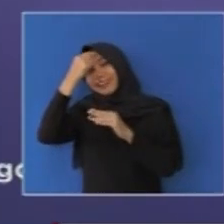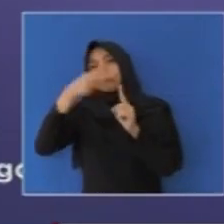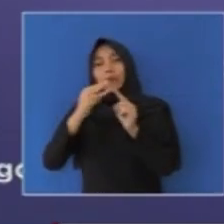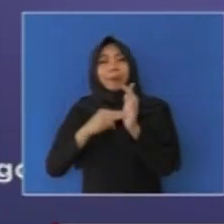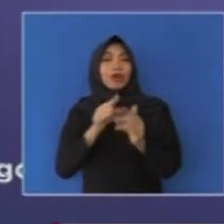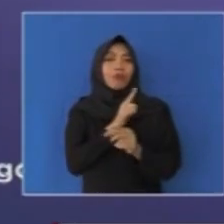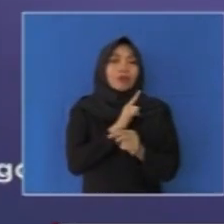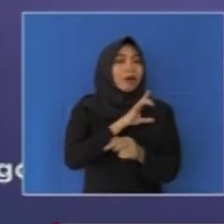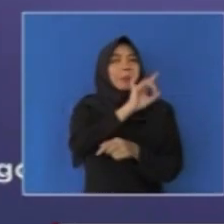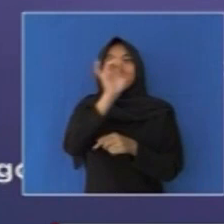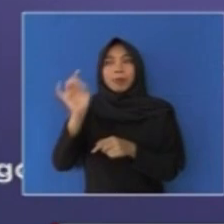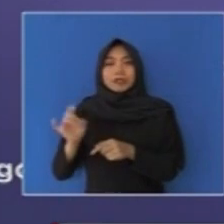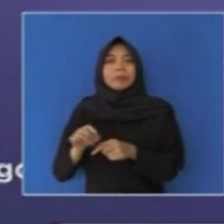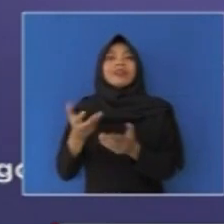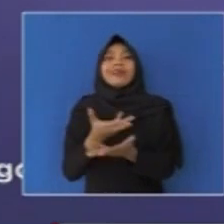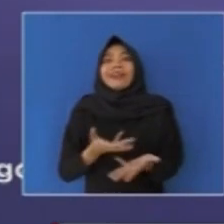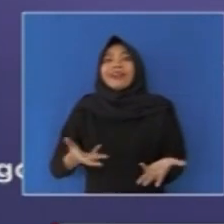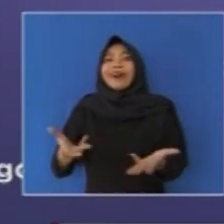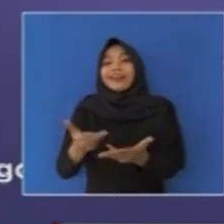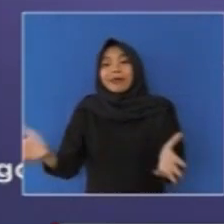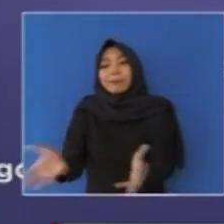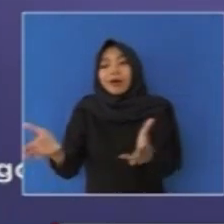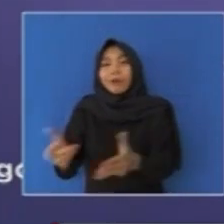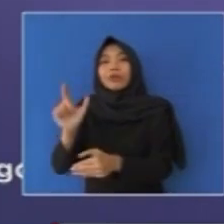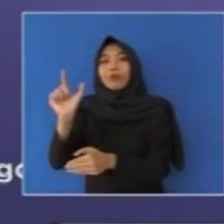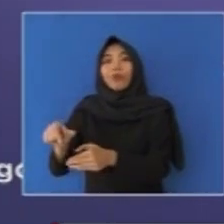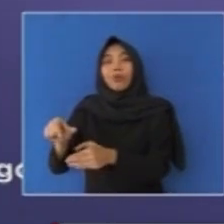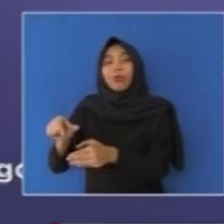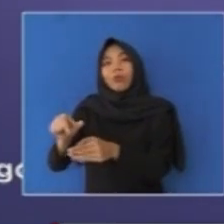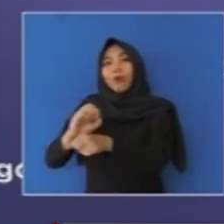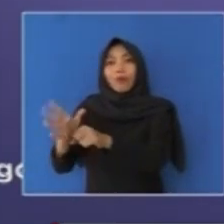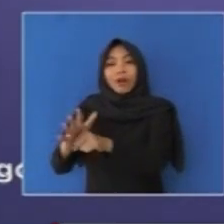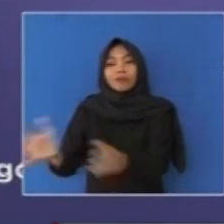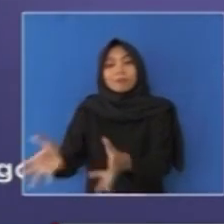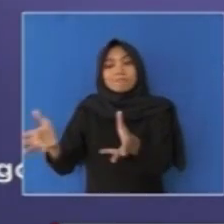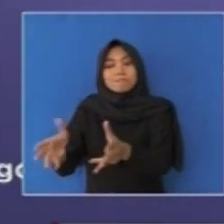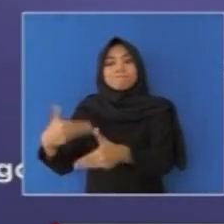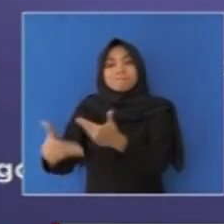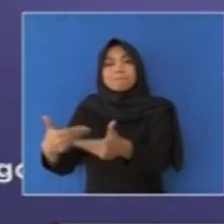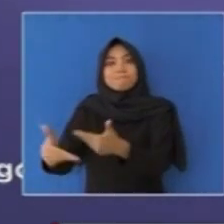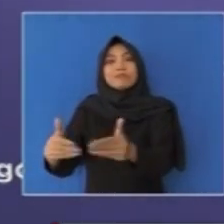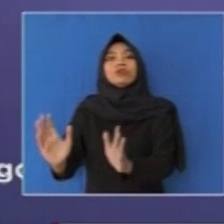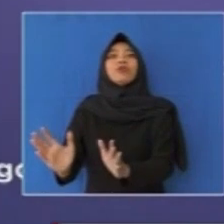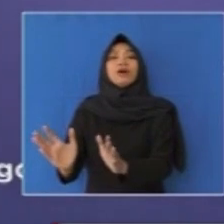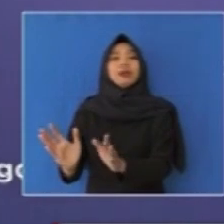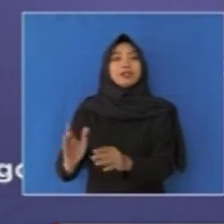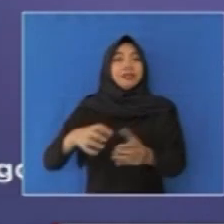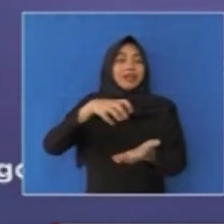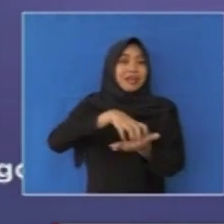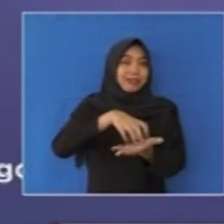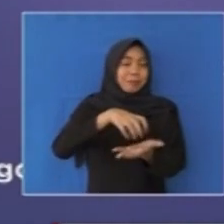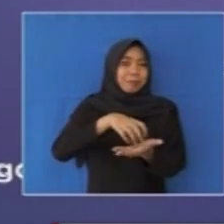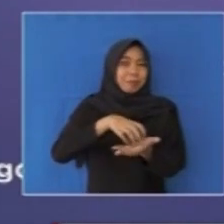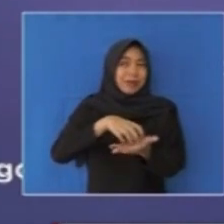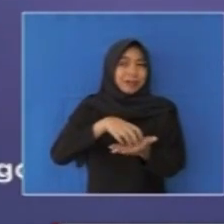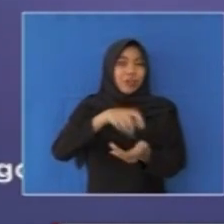yang telah melaksanakan layanan rawatan penderita COVID-19. Daya tampung yang kita miliki lebih